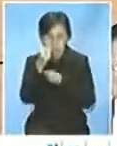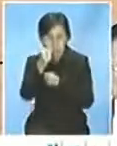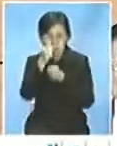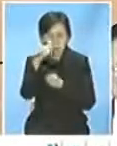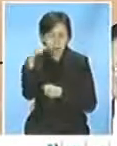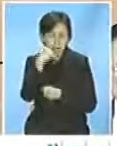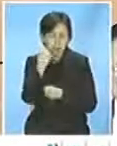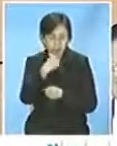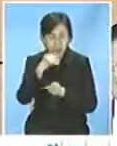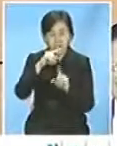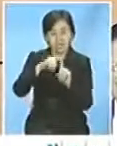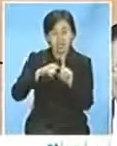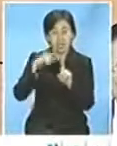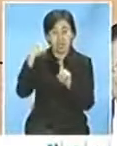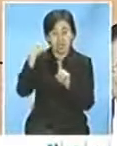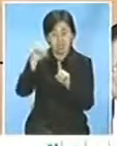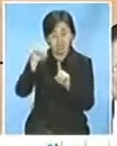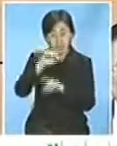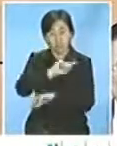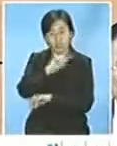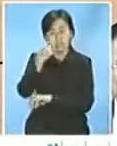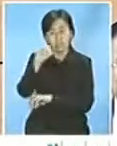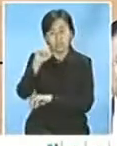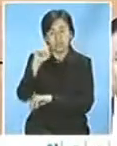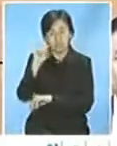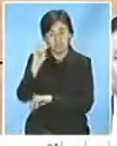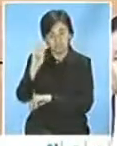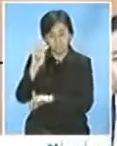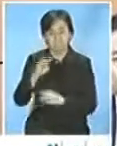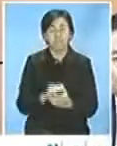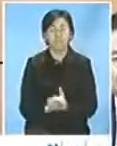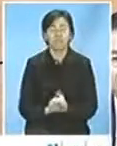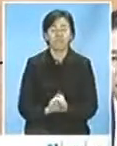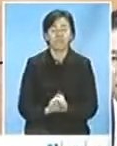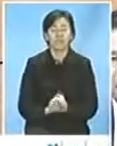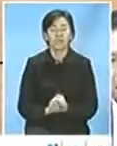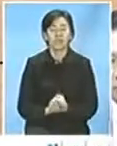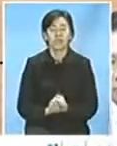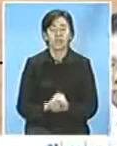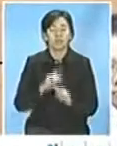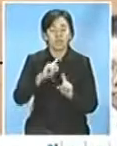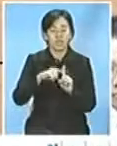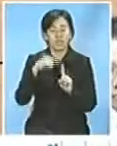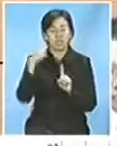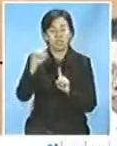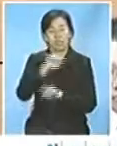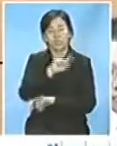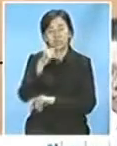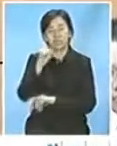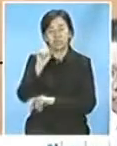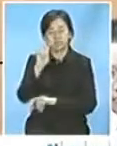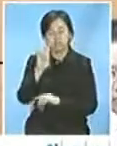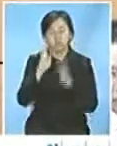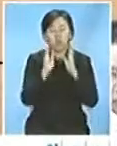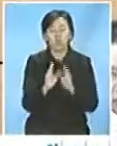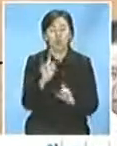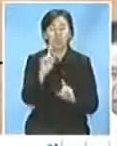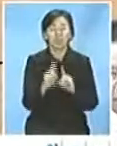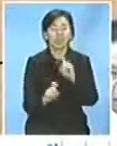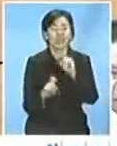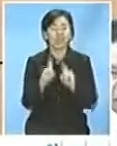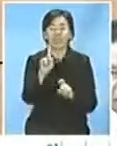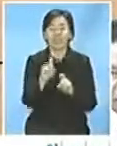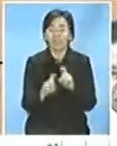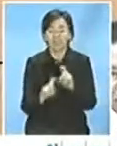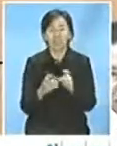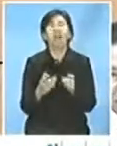าเมื่อวันที่14ตุลานะครับเป็นครั้งเดียวที่คนเสียชีวิตได้มี